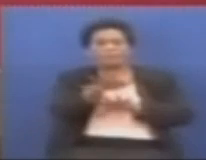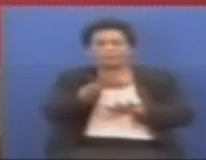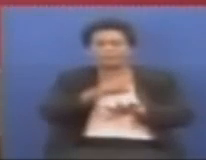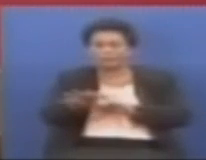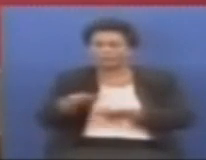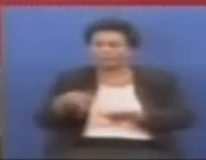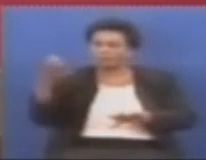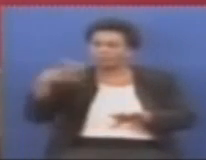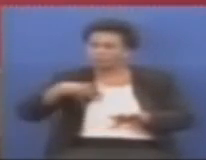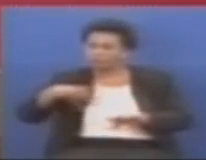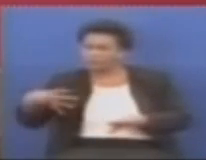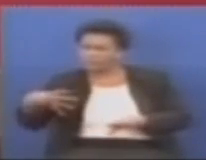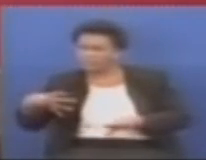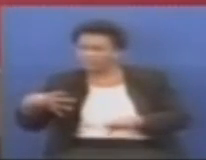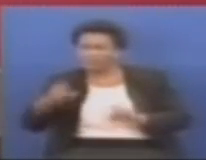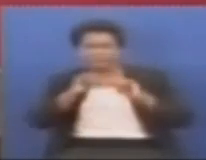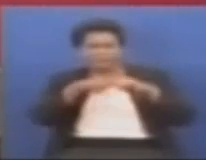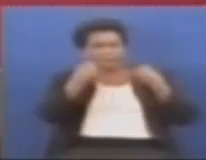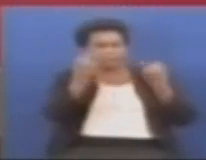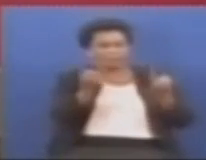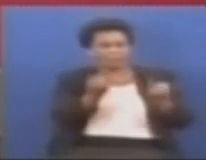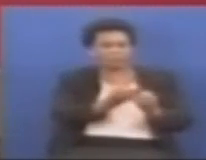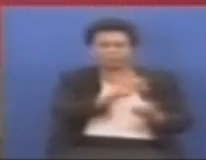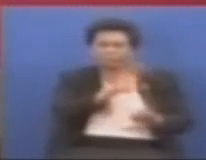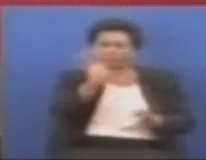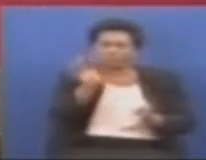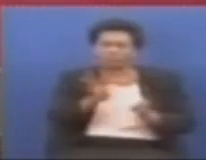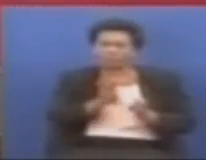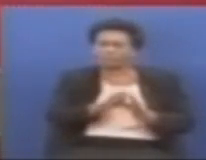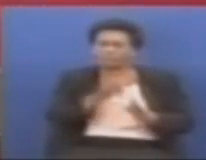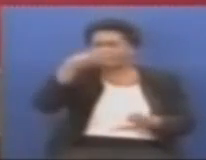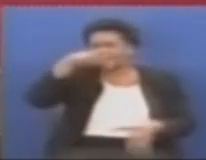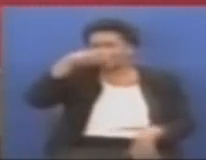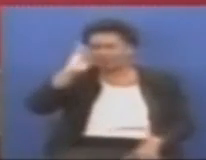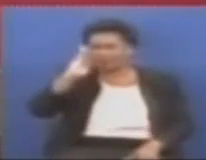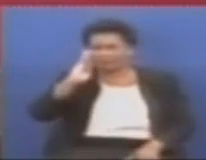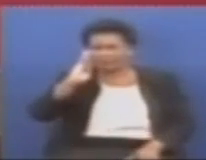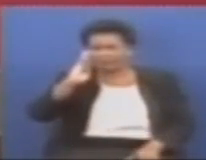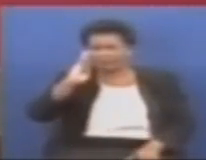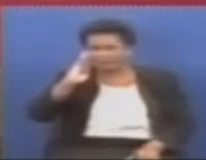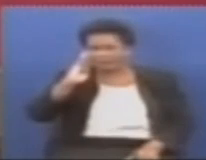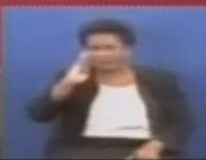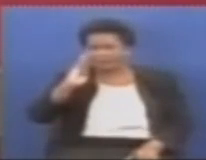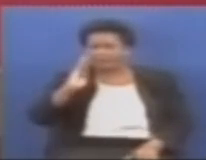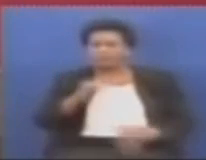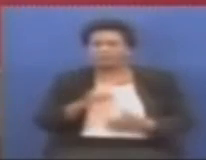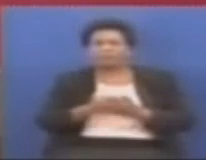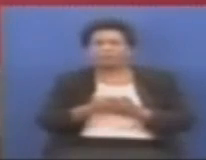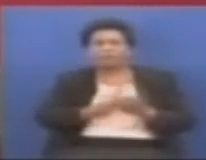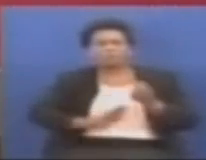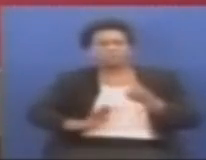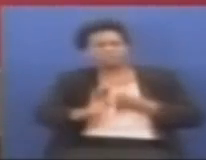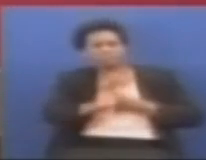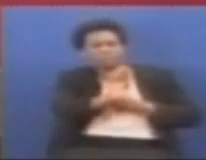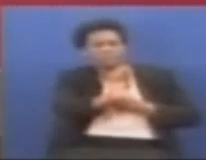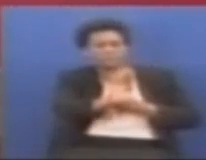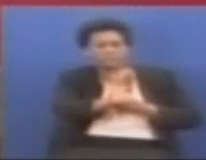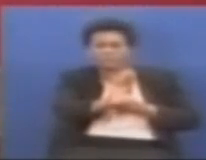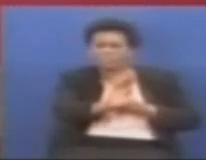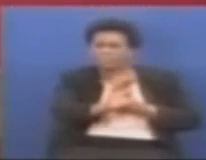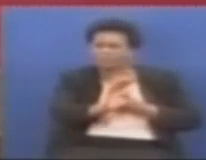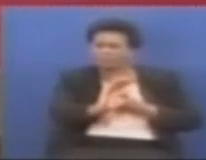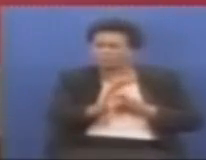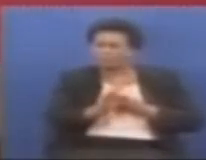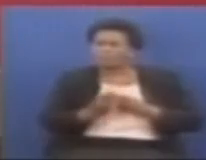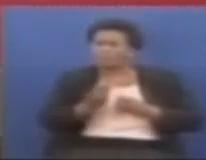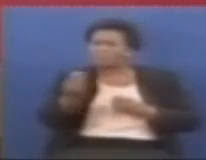Mheshimiwa Spika, ninapenda kujibu swali la Mheshimiwa Said Ahmed Kubenea lenye sehemu A